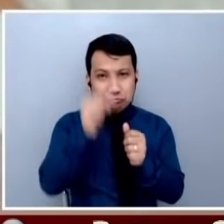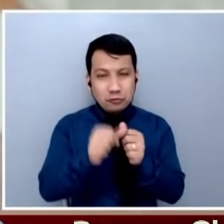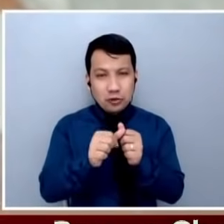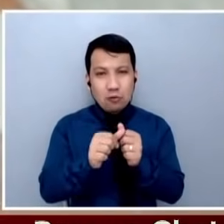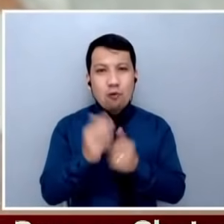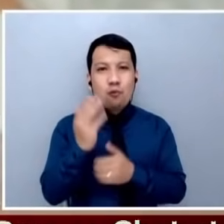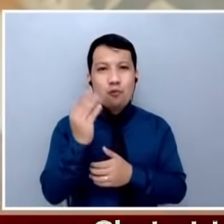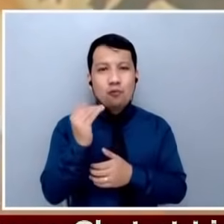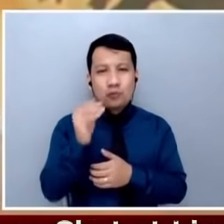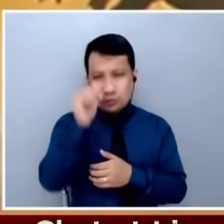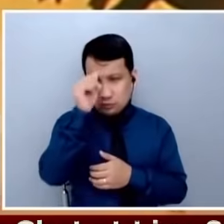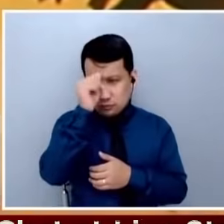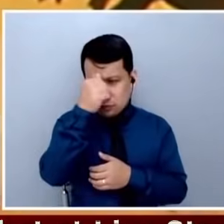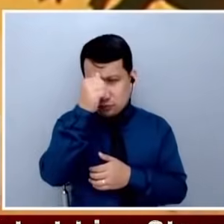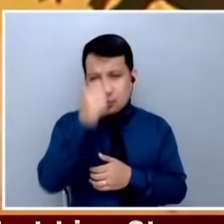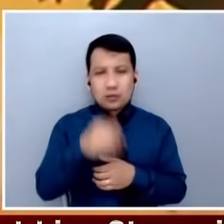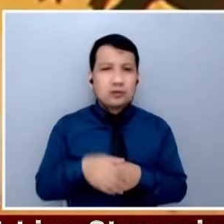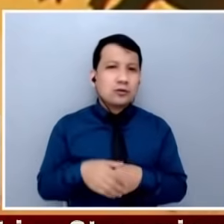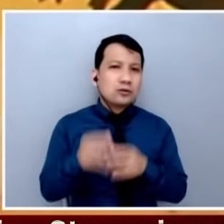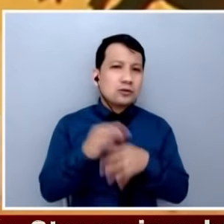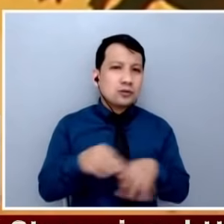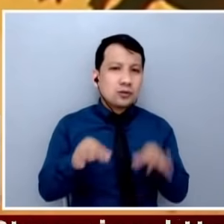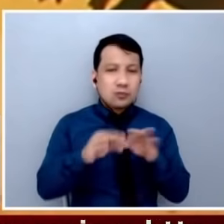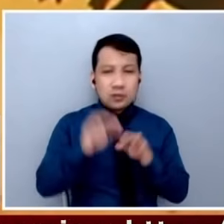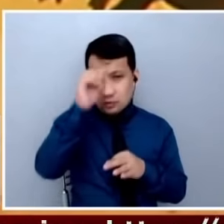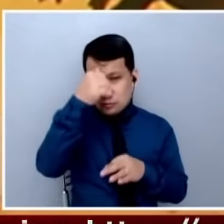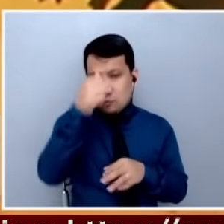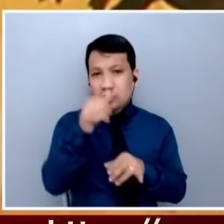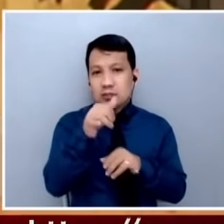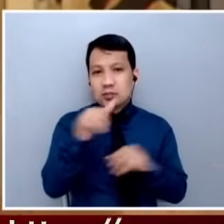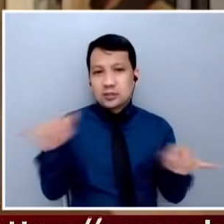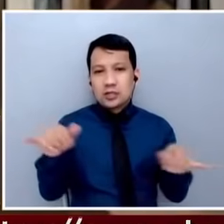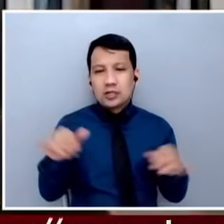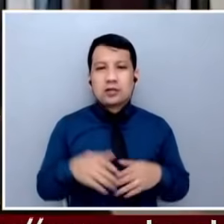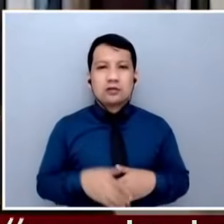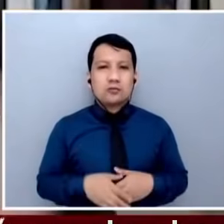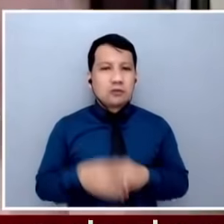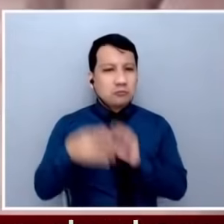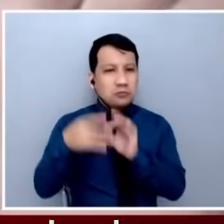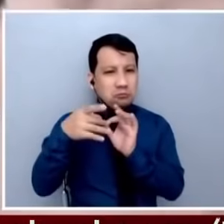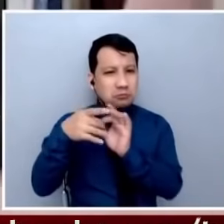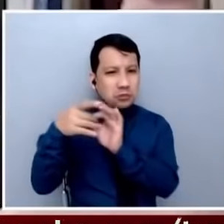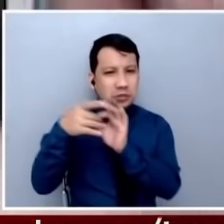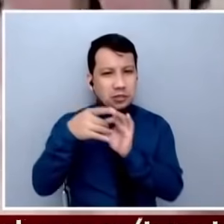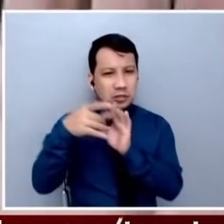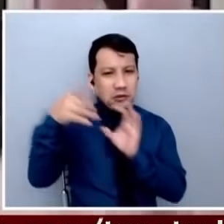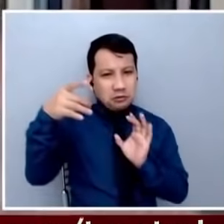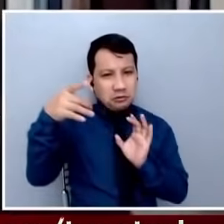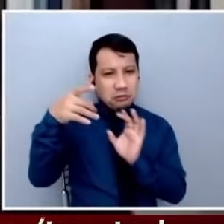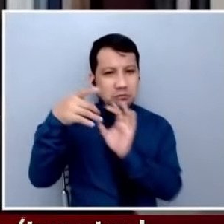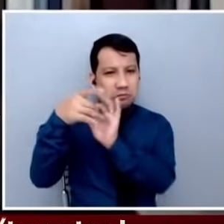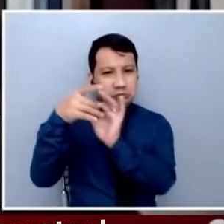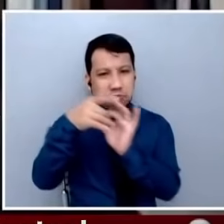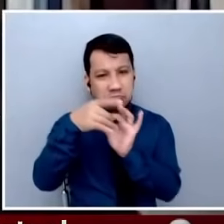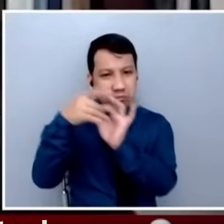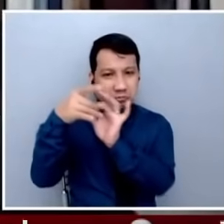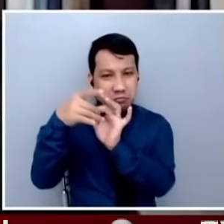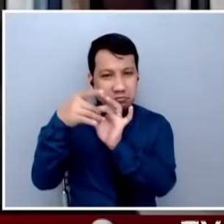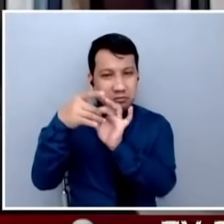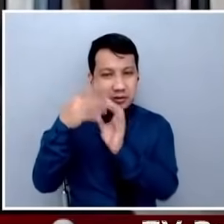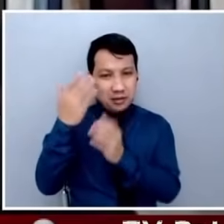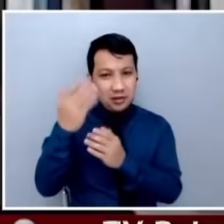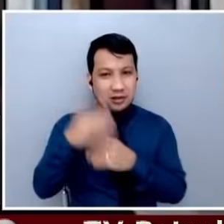sinabi mong remember, ang kahulugan din niya is to reconnect. Kasi di ba, ang remember is to reconnect. Di ba? Pag sinabi